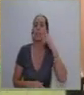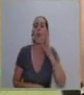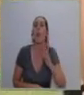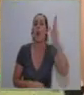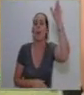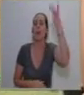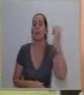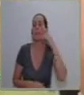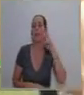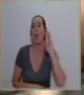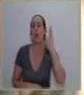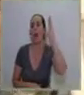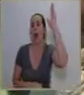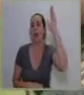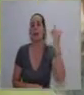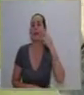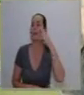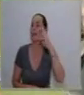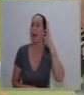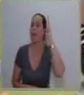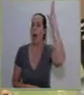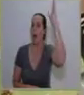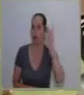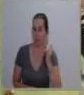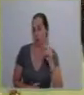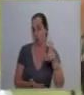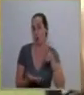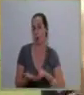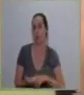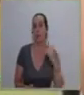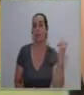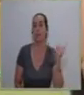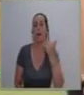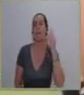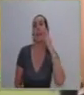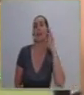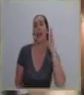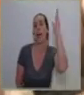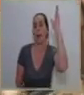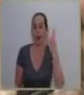למעלה, תמיד תביטו למעלה. תמיד להביט לרקיע, נכון? צודקת. כן, תמיד לרקיע.